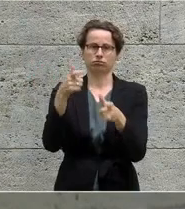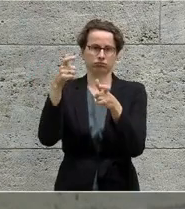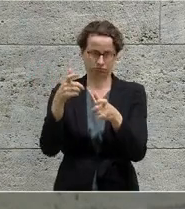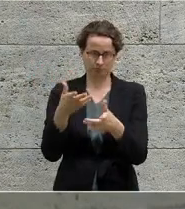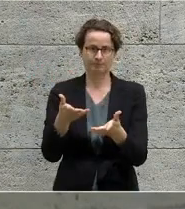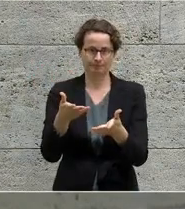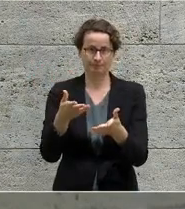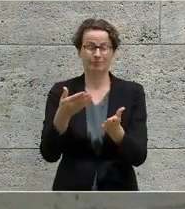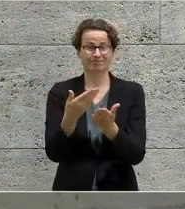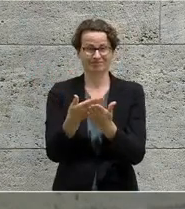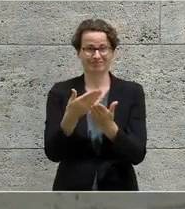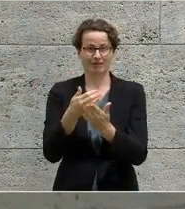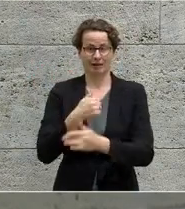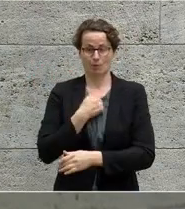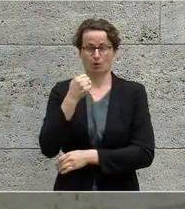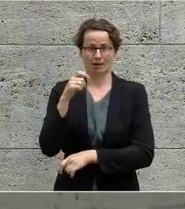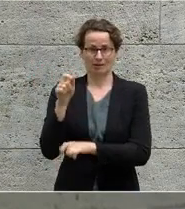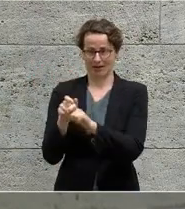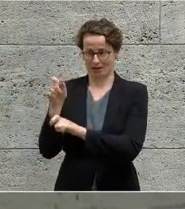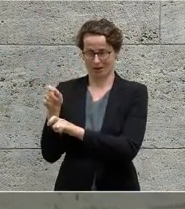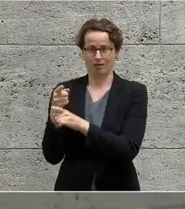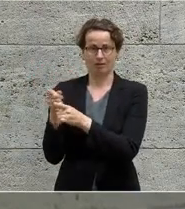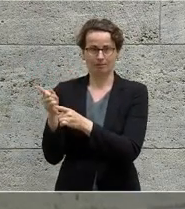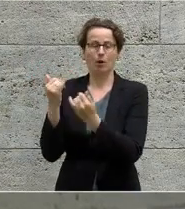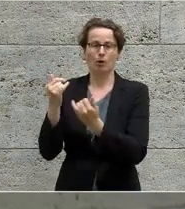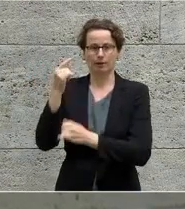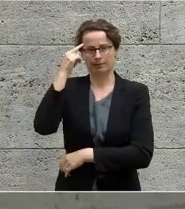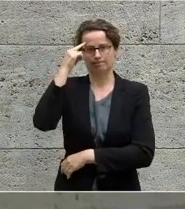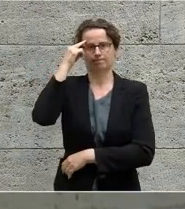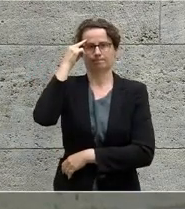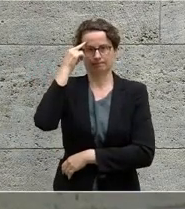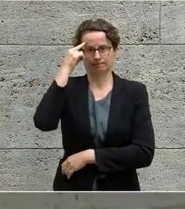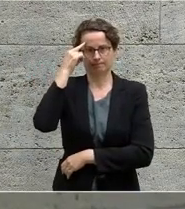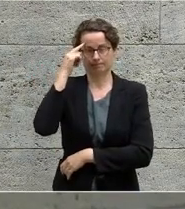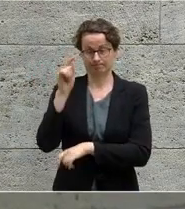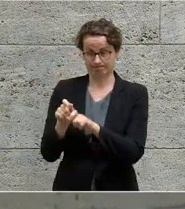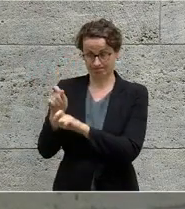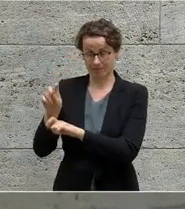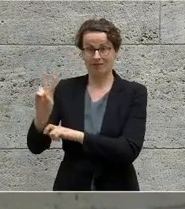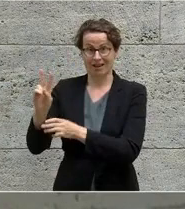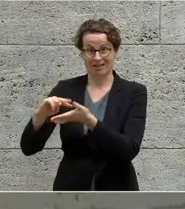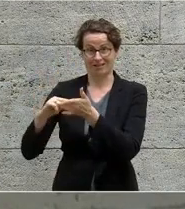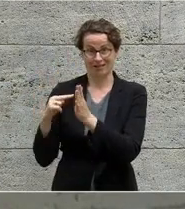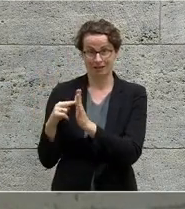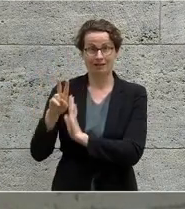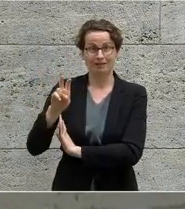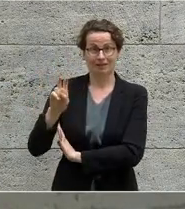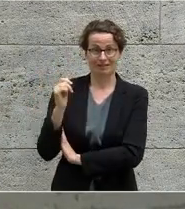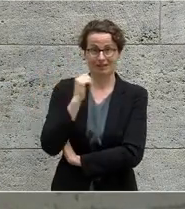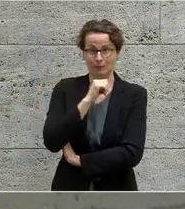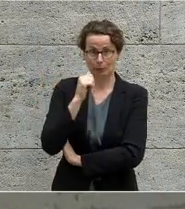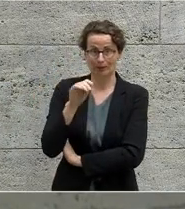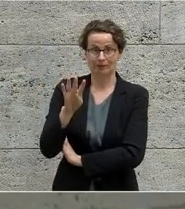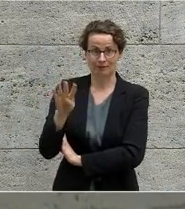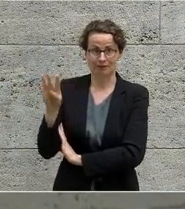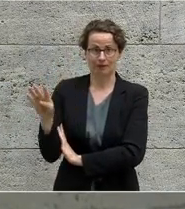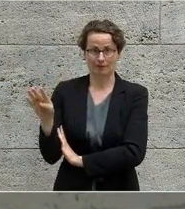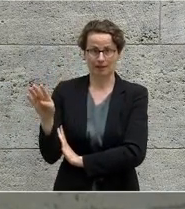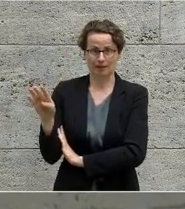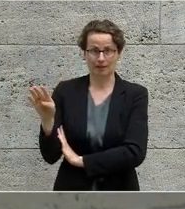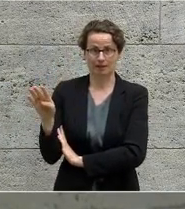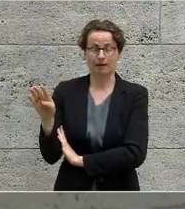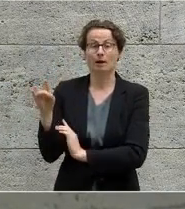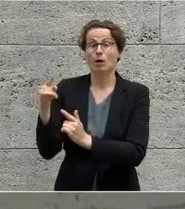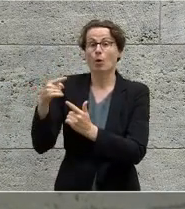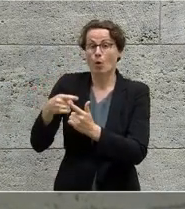heute dieser mutigen Menschen des 20. Juli 1944 und gedenken auch